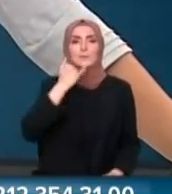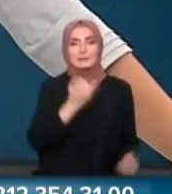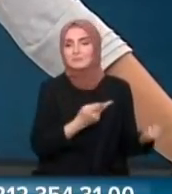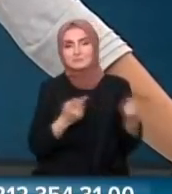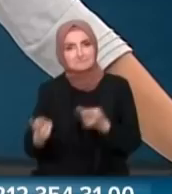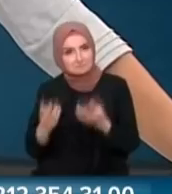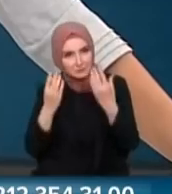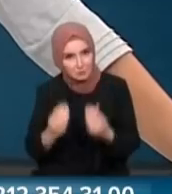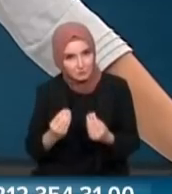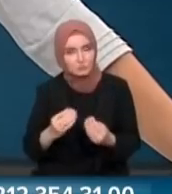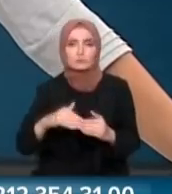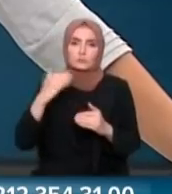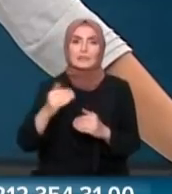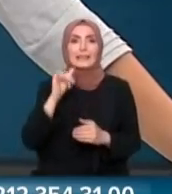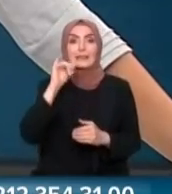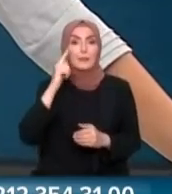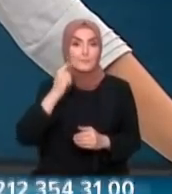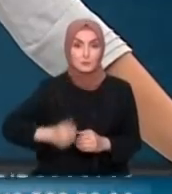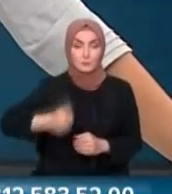İtalya'nın başbakanıyla telefonda görüştü.